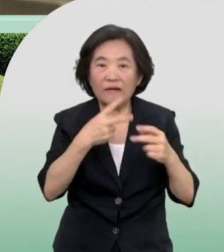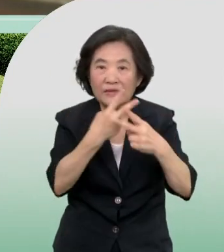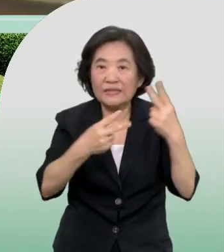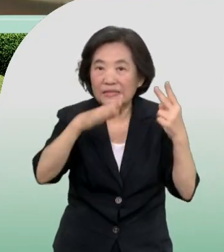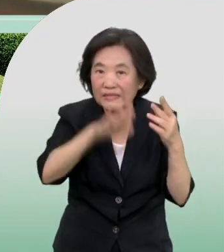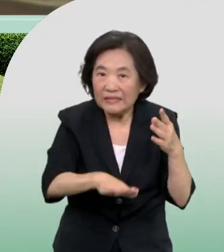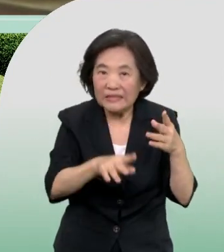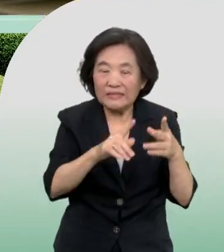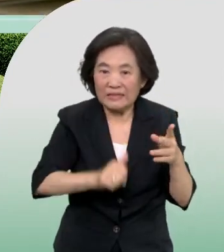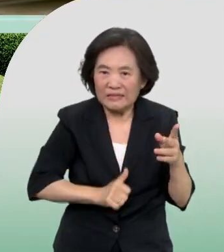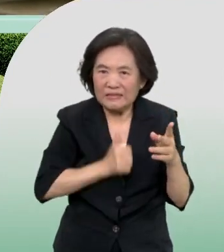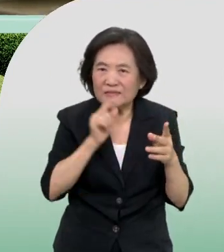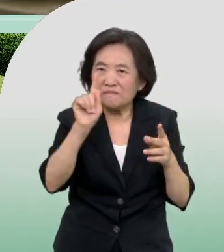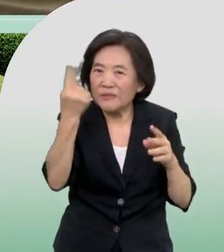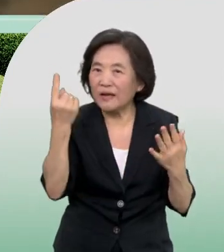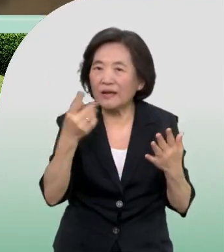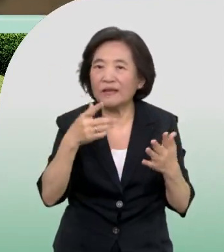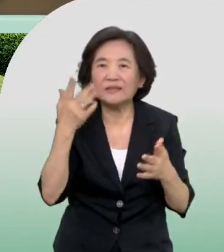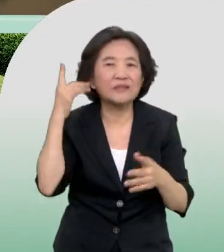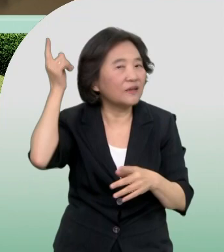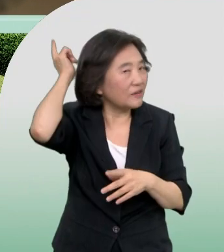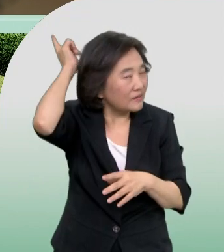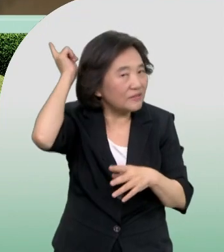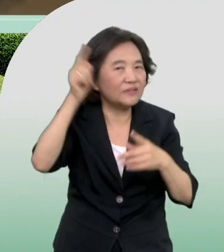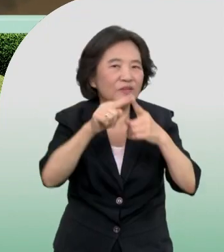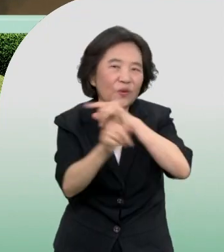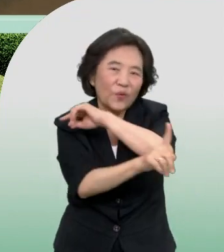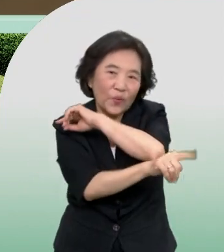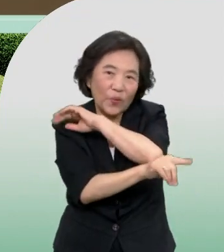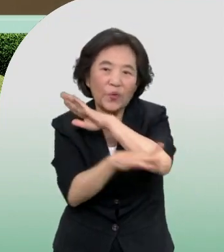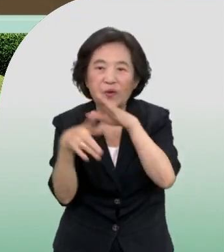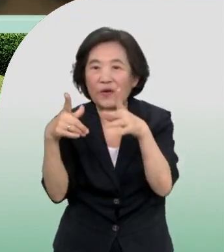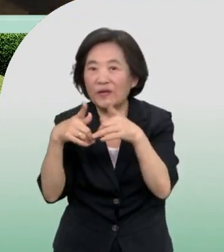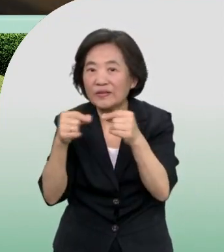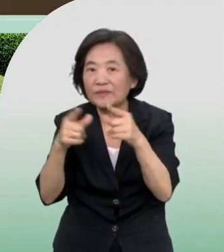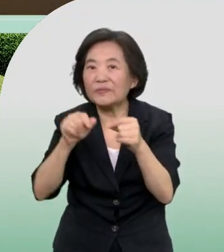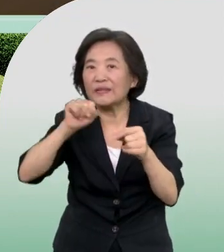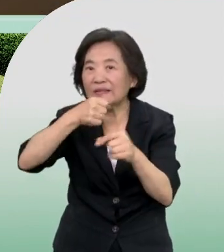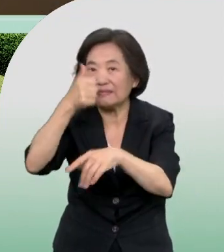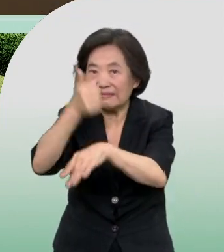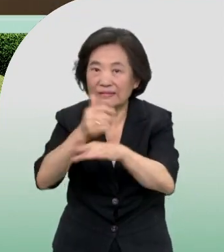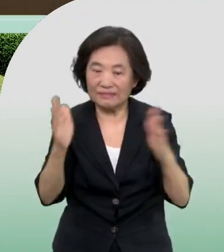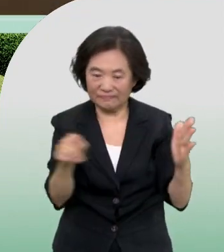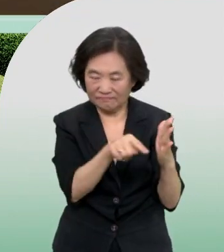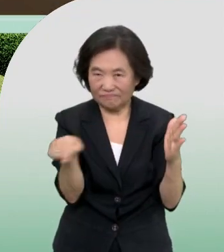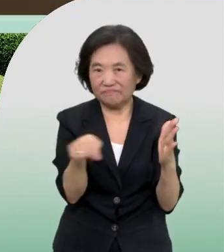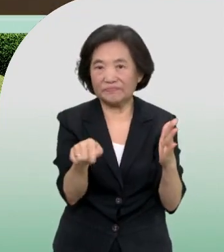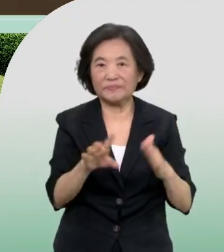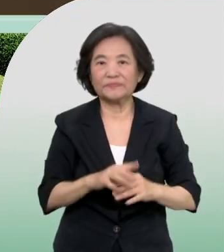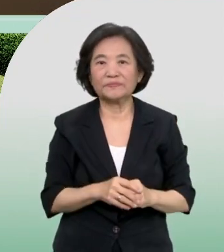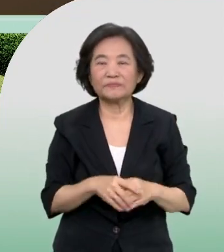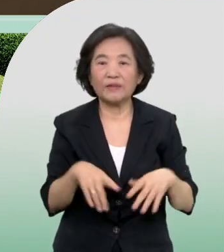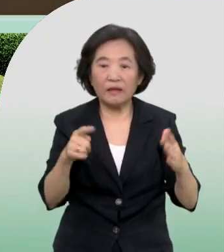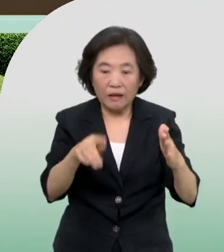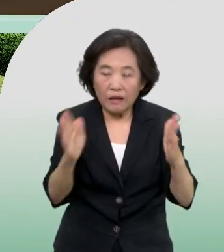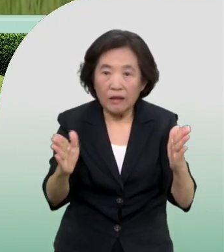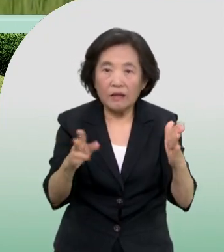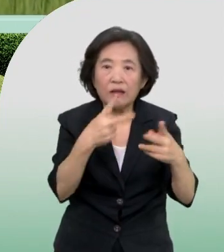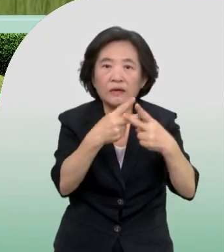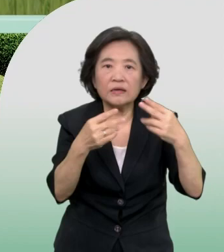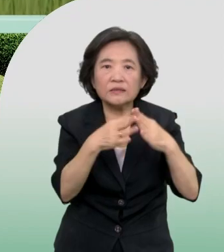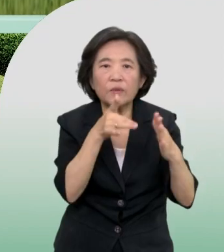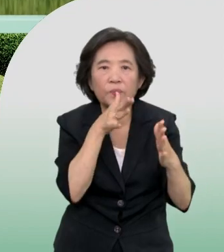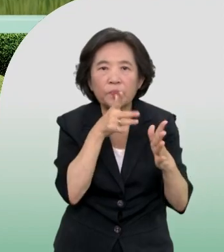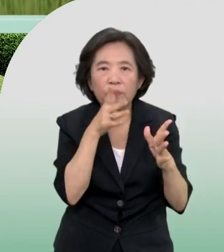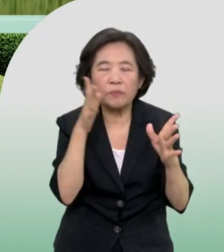大形成的时间差不多就会同清朝的末期，一切都日本史的加下。不过一段时间内，学